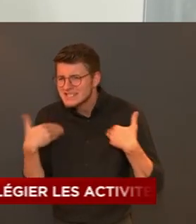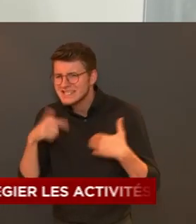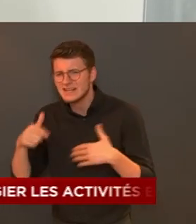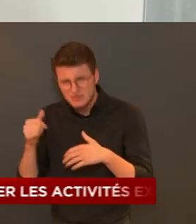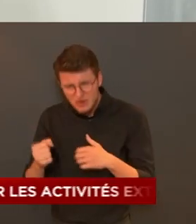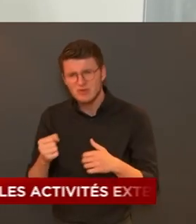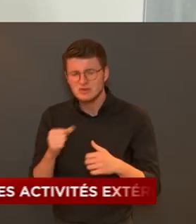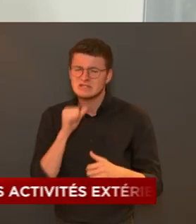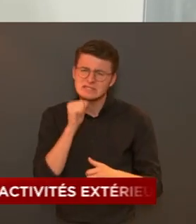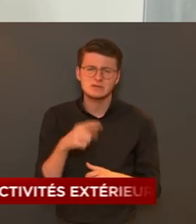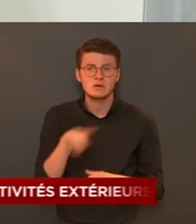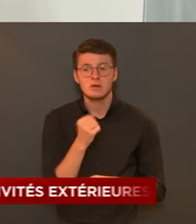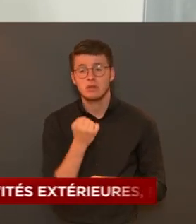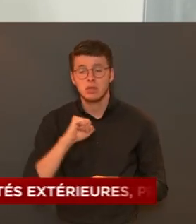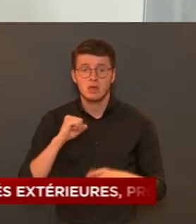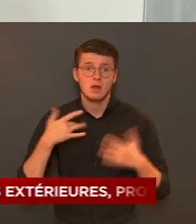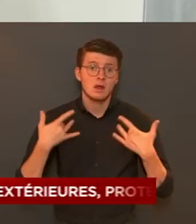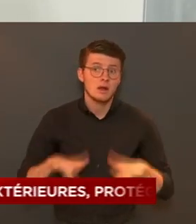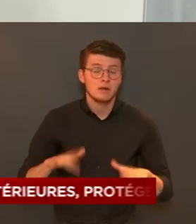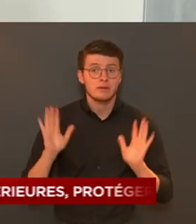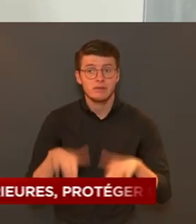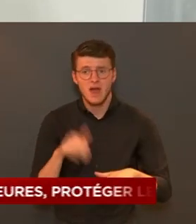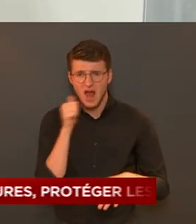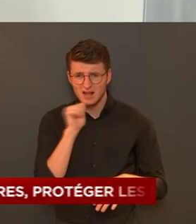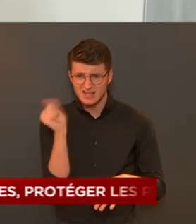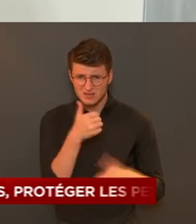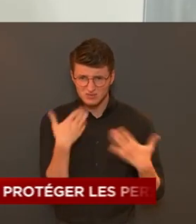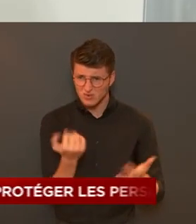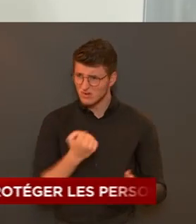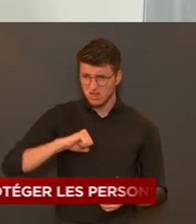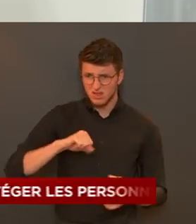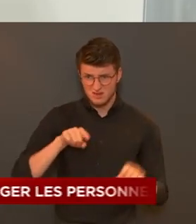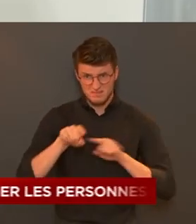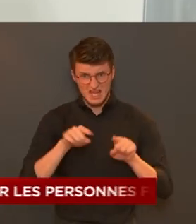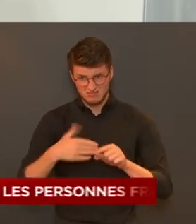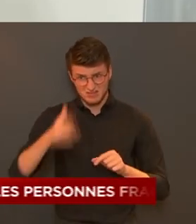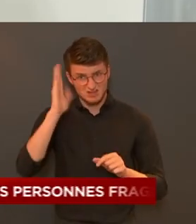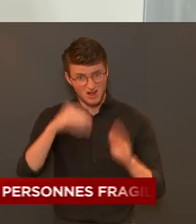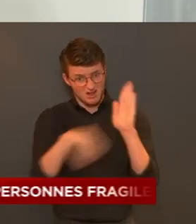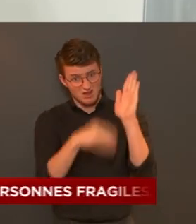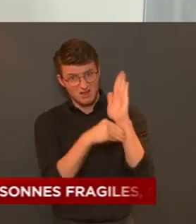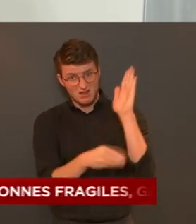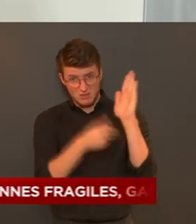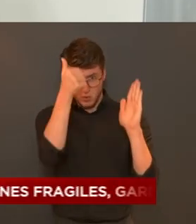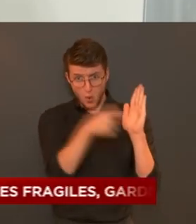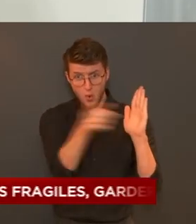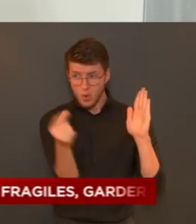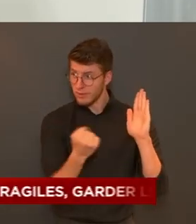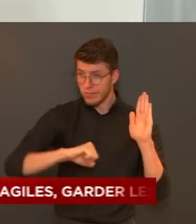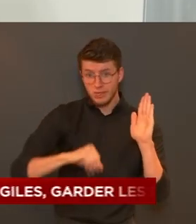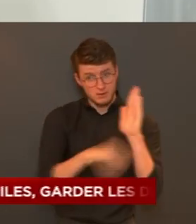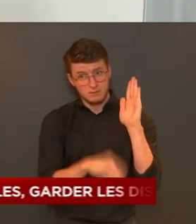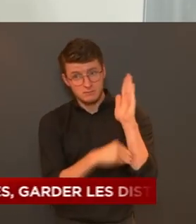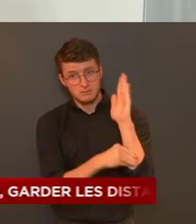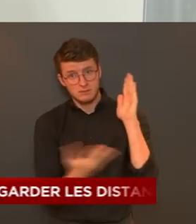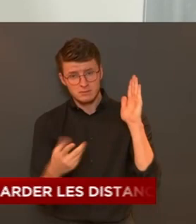de nonchalance. Si tout le monde est nonchalant, eh bien alors nous allons devoir renforcer les mesures. Nous devons essayer de trouver